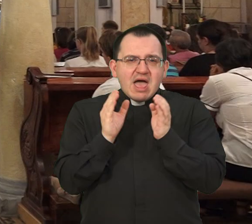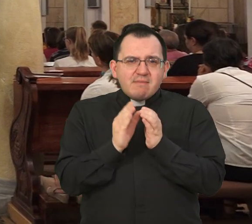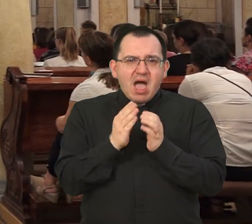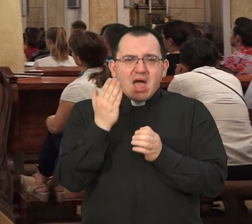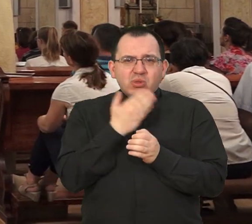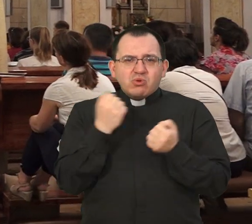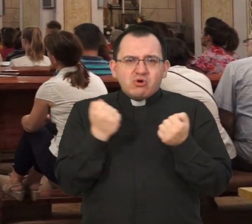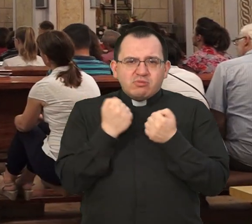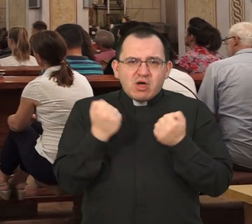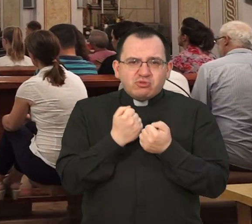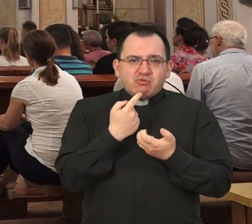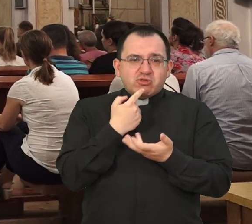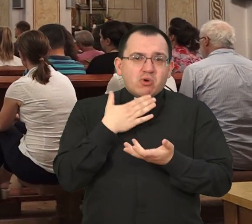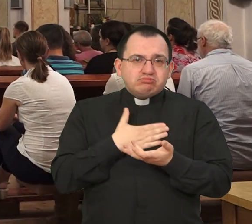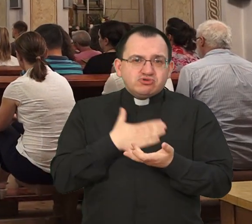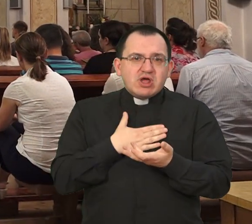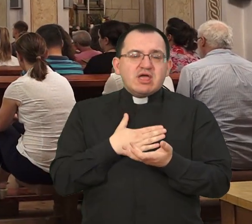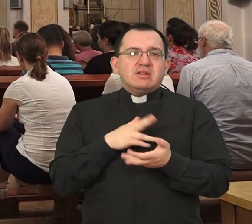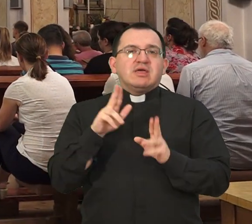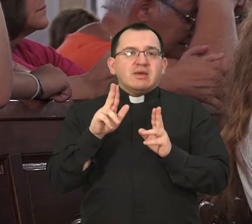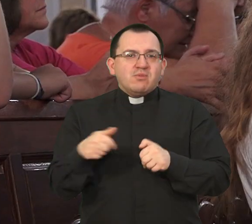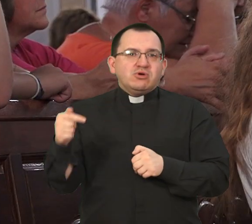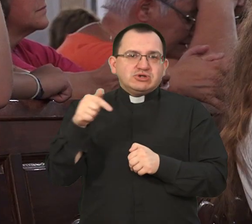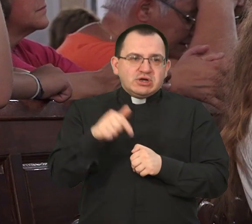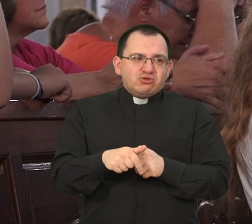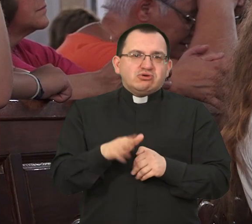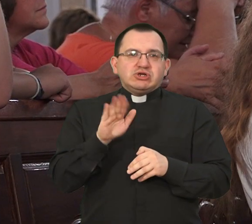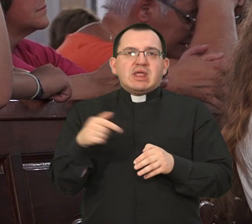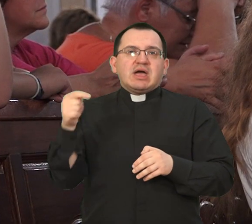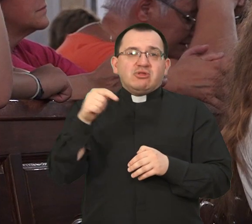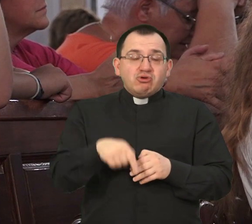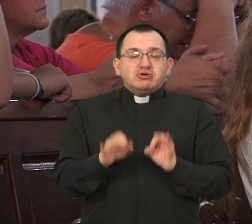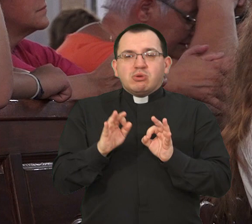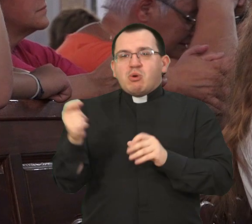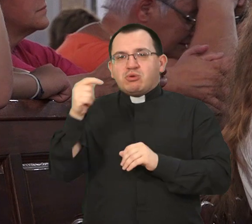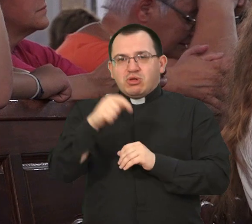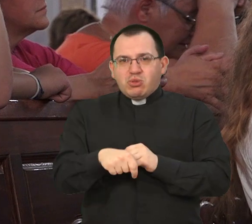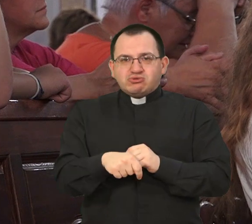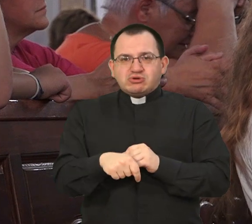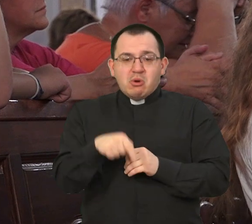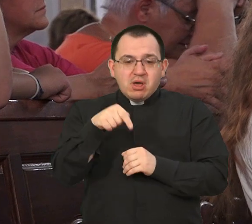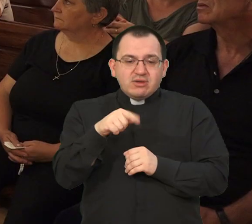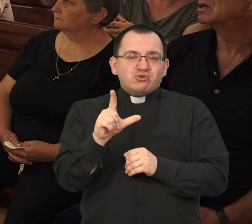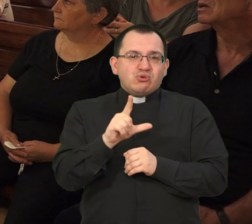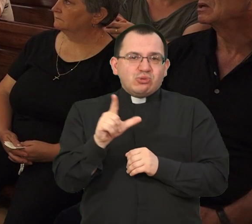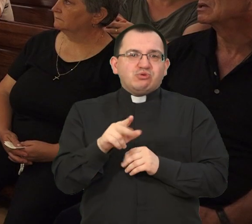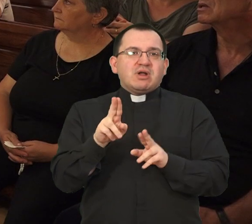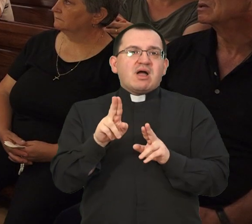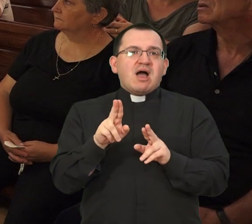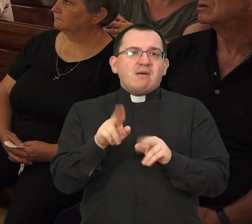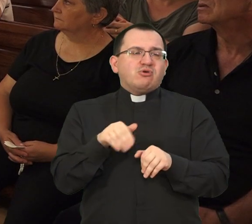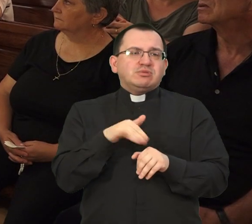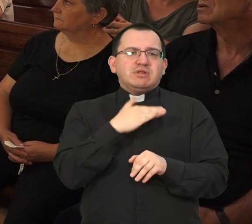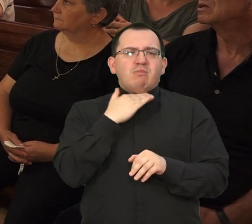duhovnu obnovu, tako da evo, kogod želi doći, neka dođe, dobrodošao je u Ludbreg. Može u Ludbregu stati mnogo